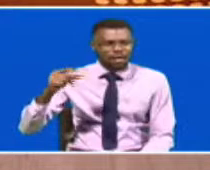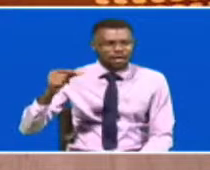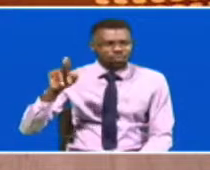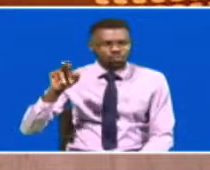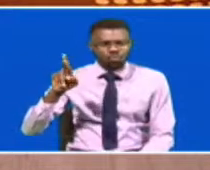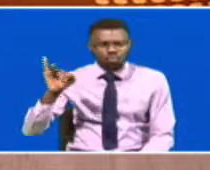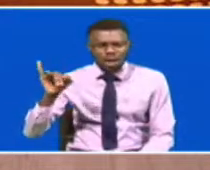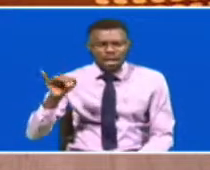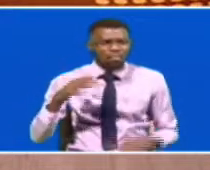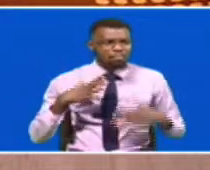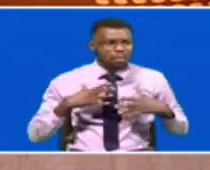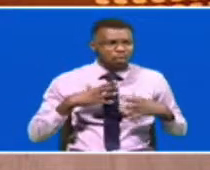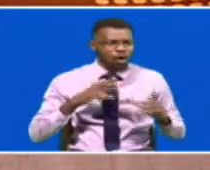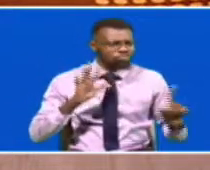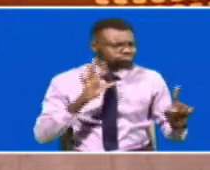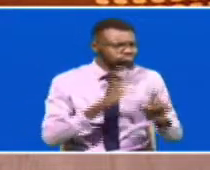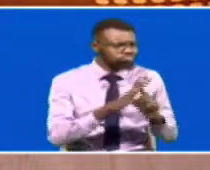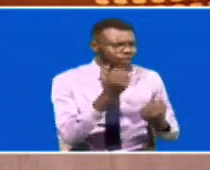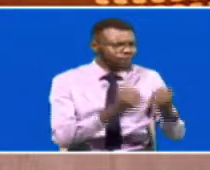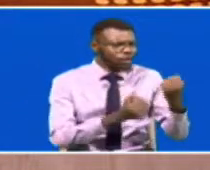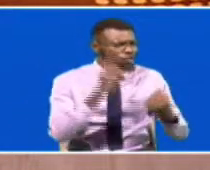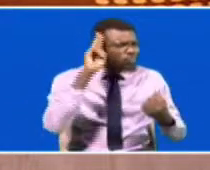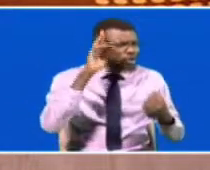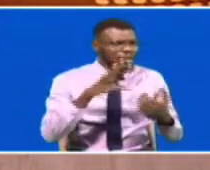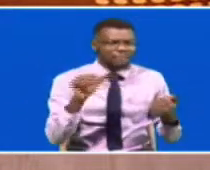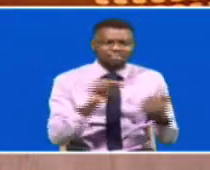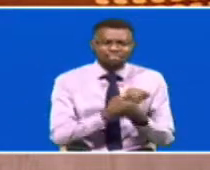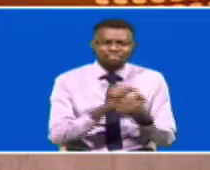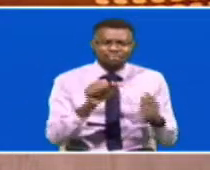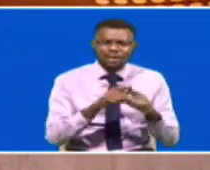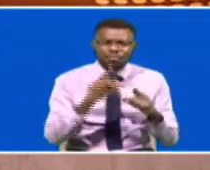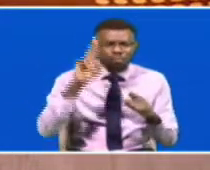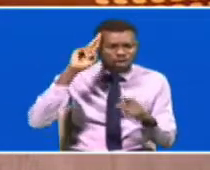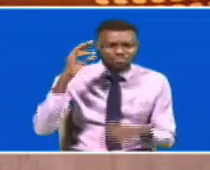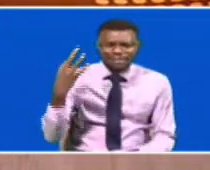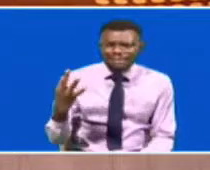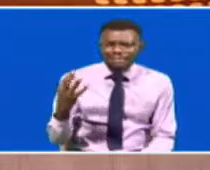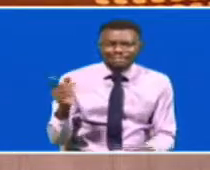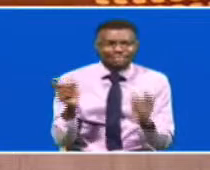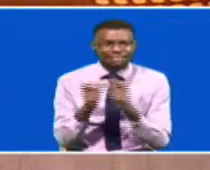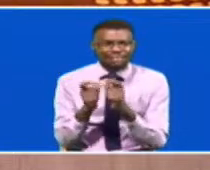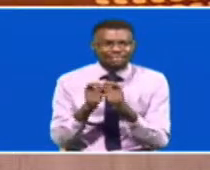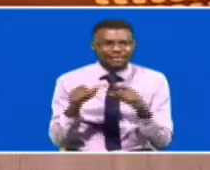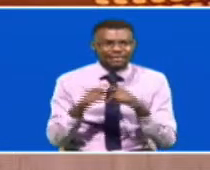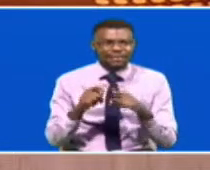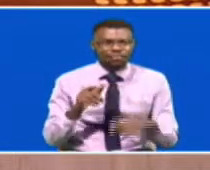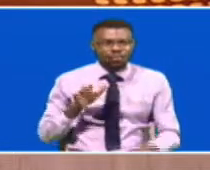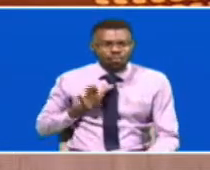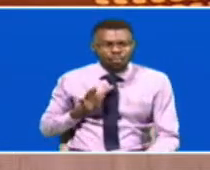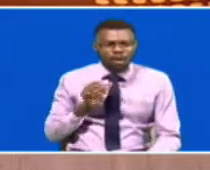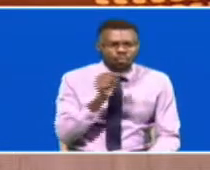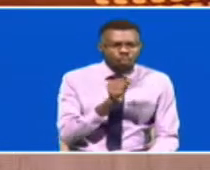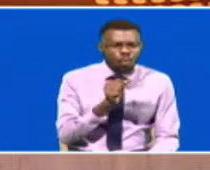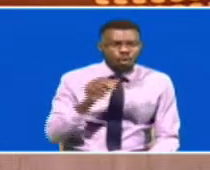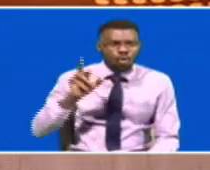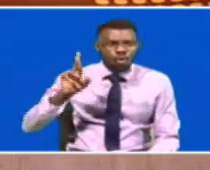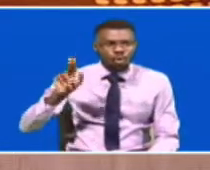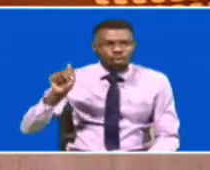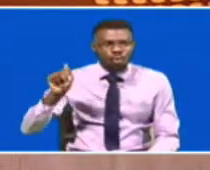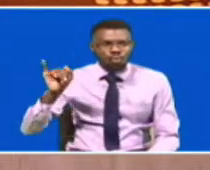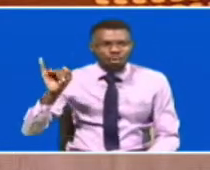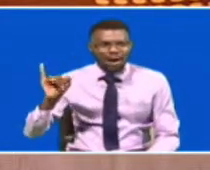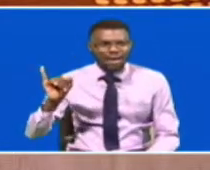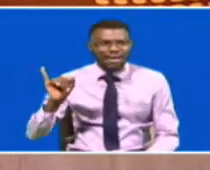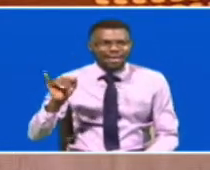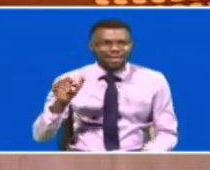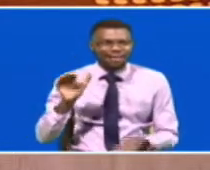waliliharibu gari la polisi huku wakiwajeruhi maafisa watatu wa polisi. Kwingineko, ajuza mmoja katika eneo la Ruai hapa Nairobi